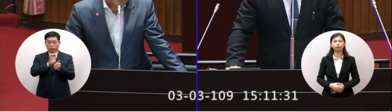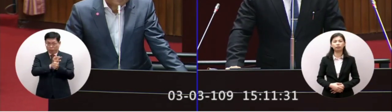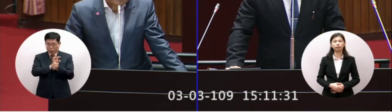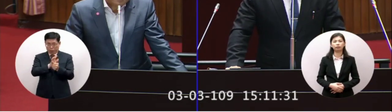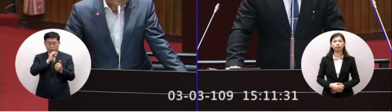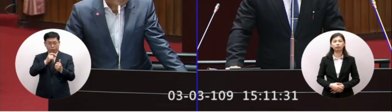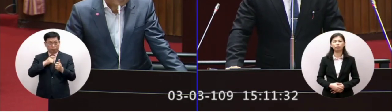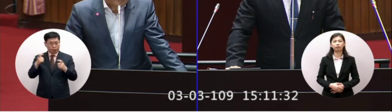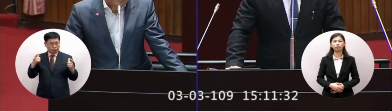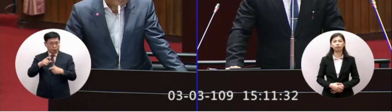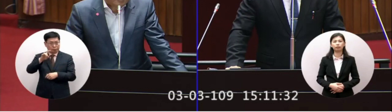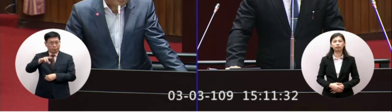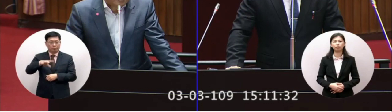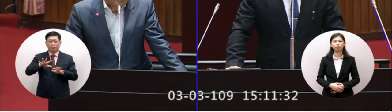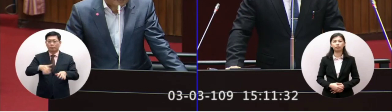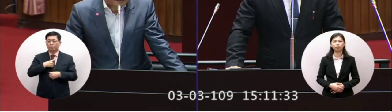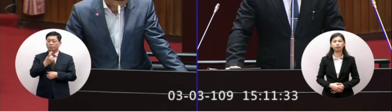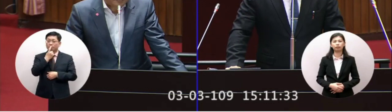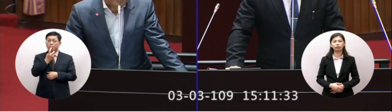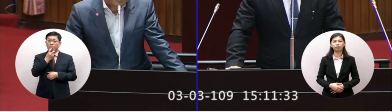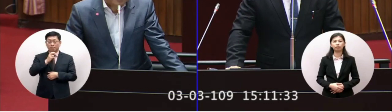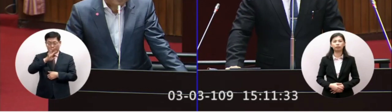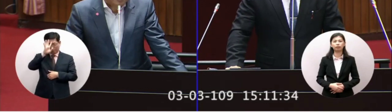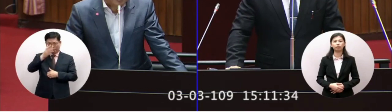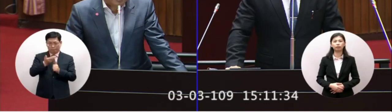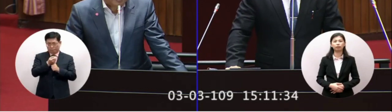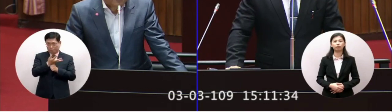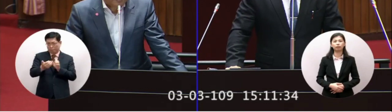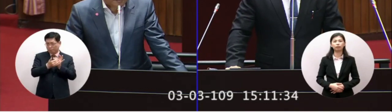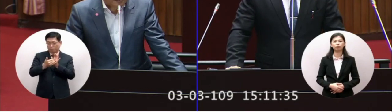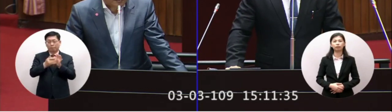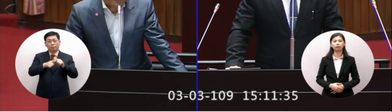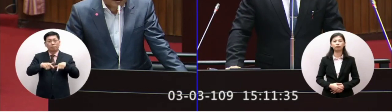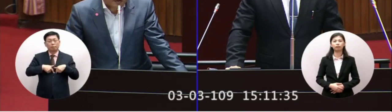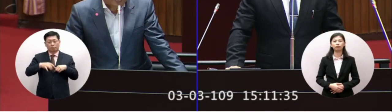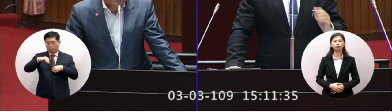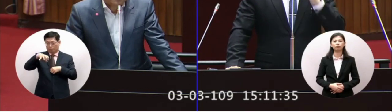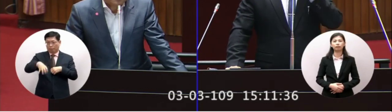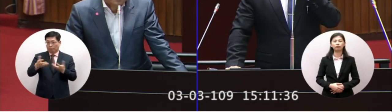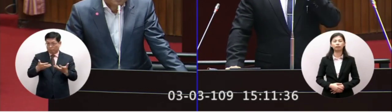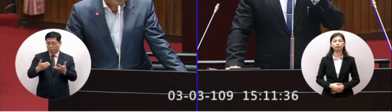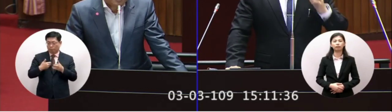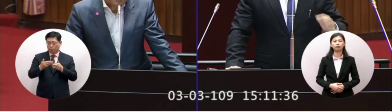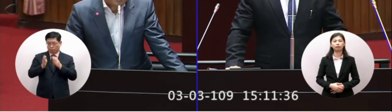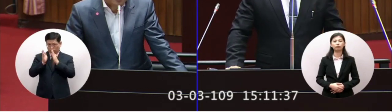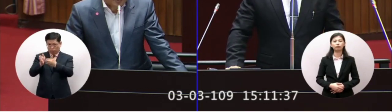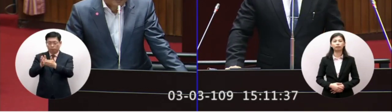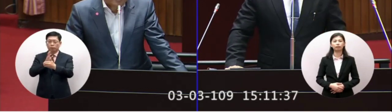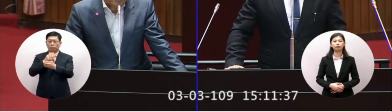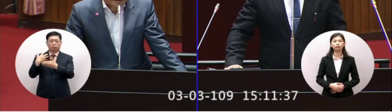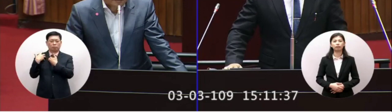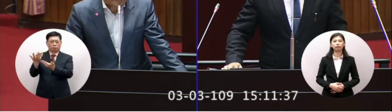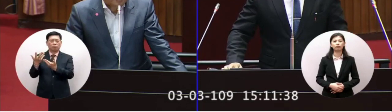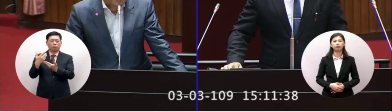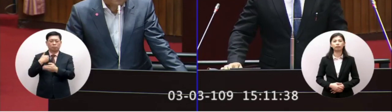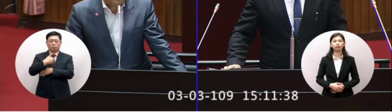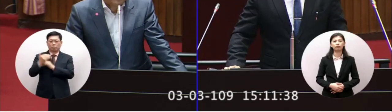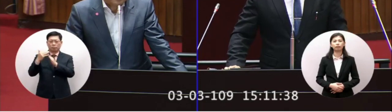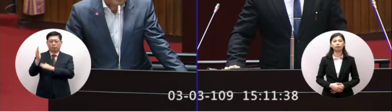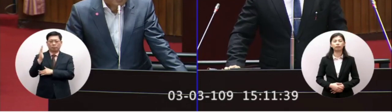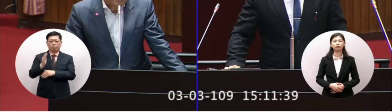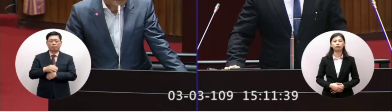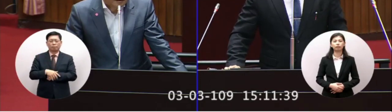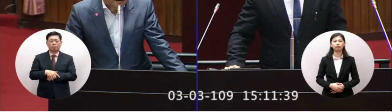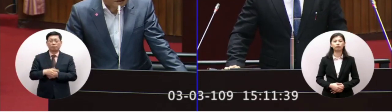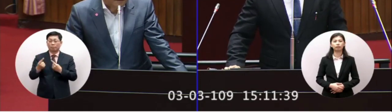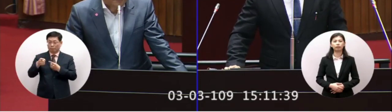务的范围。那现在中央疫情指挥中心最主要地方的事务，我们的对口，现在应该转回成县市